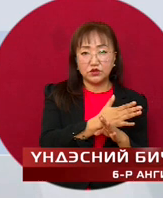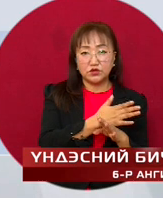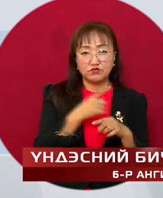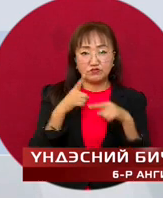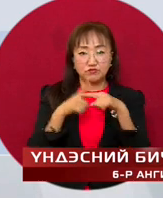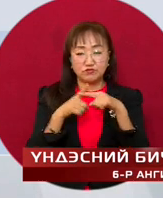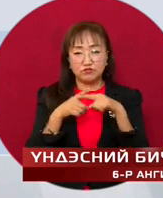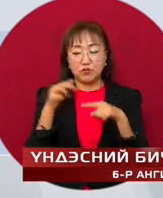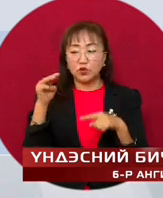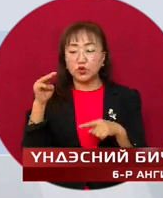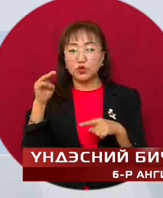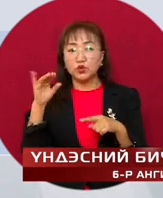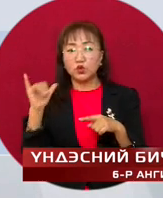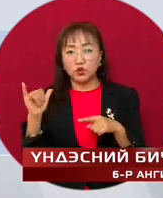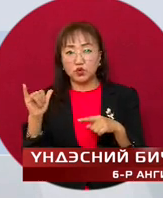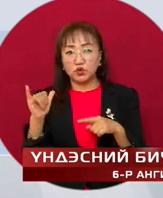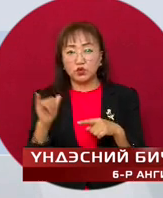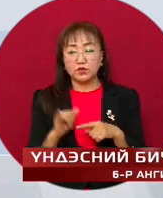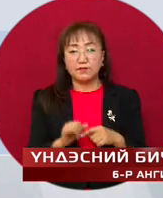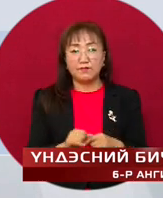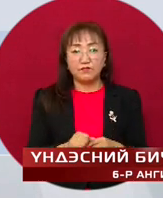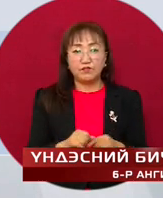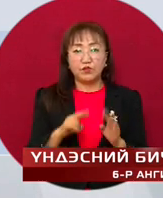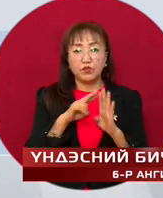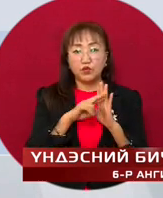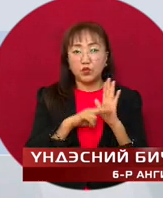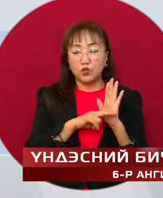нөхцөлийг залгсан байна. Тэгэхээр энэ ямар дүрмээр бичигдсэн байж болох вэ?